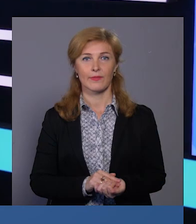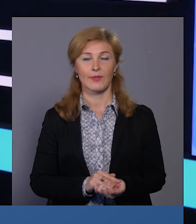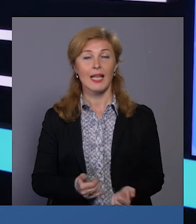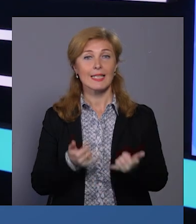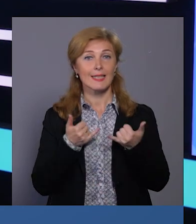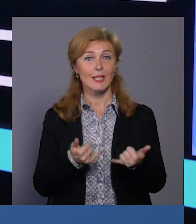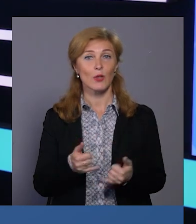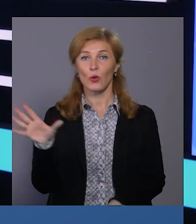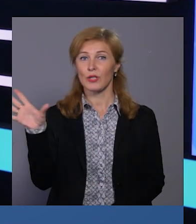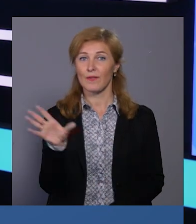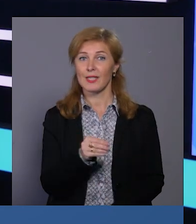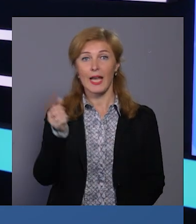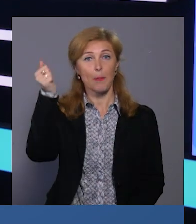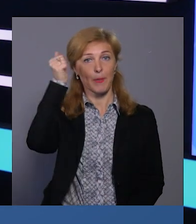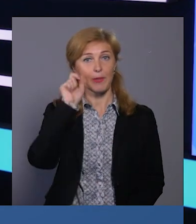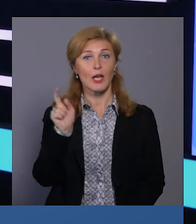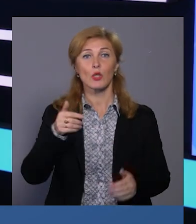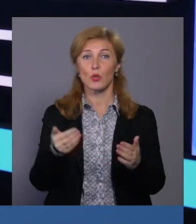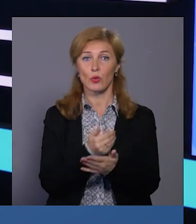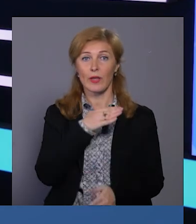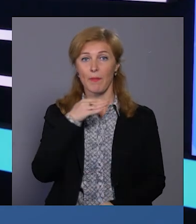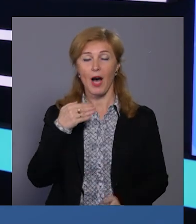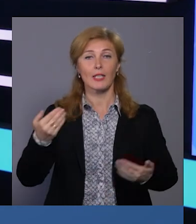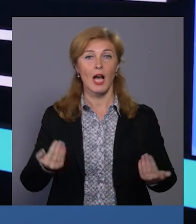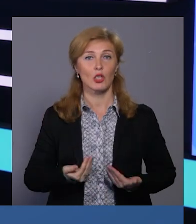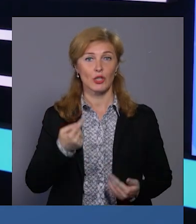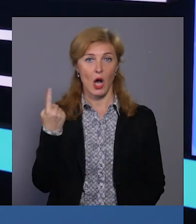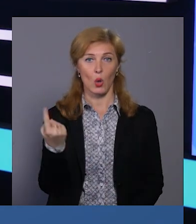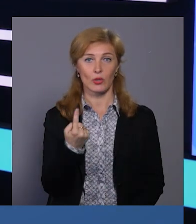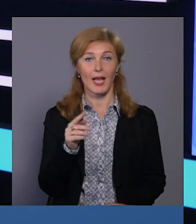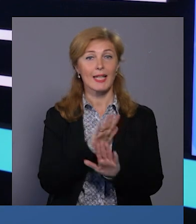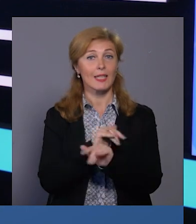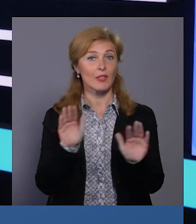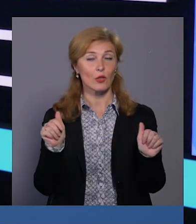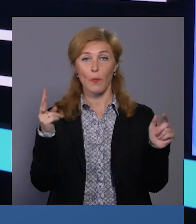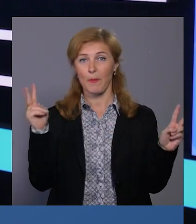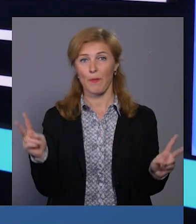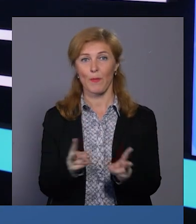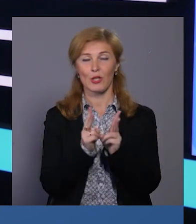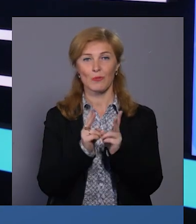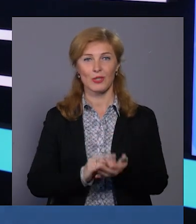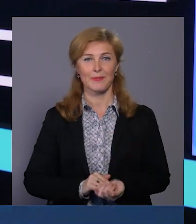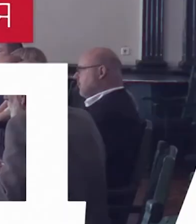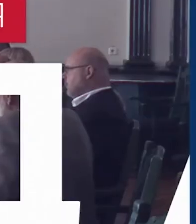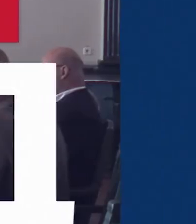На сьогодні це все. І пам'ятайте, що новин багато, а життя одне. На все добре, побачимось.